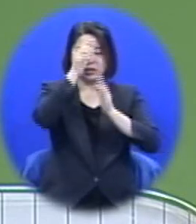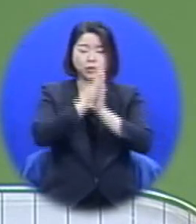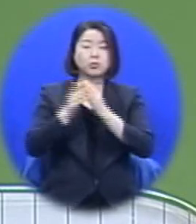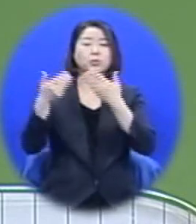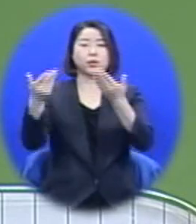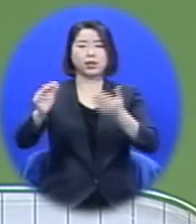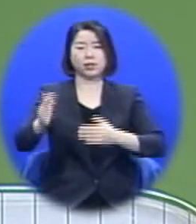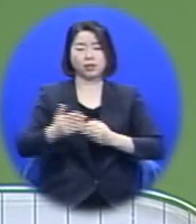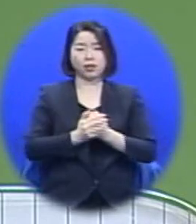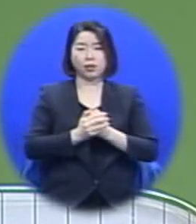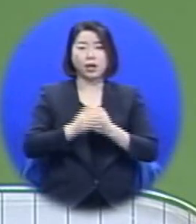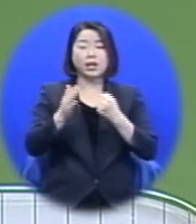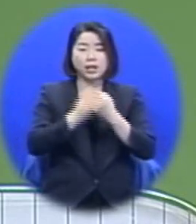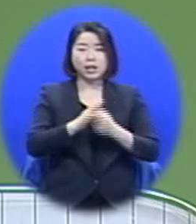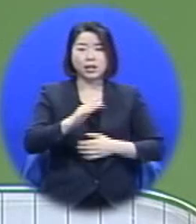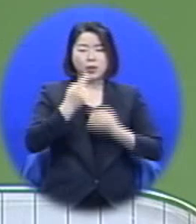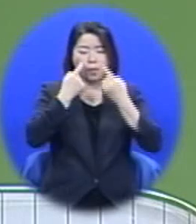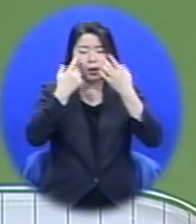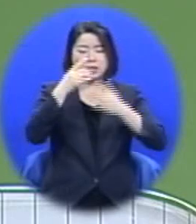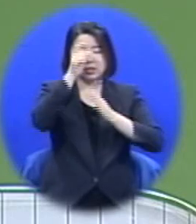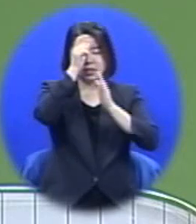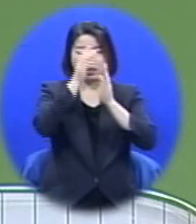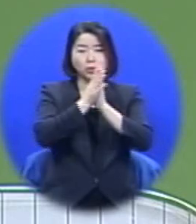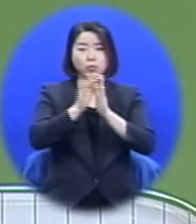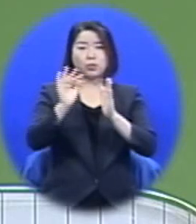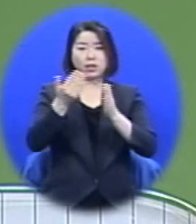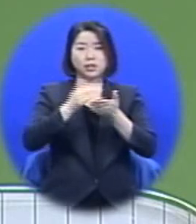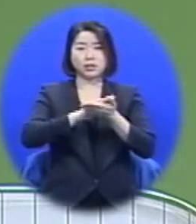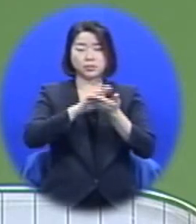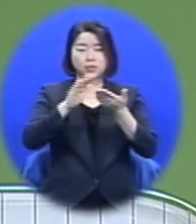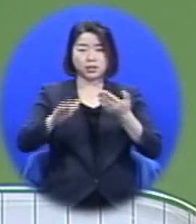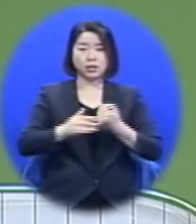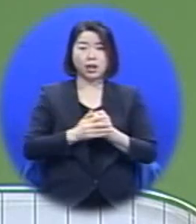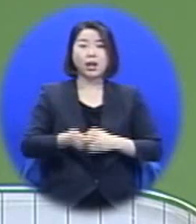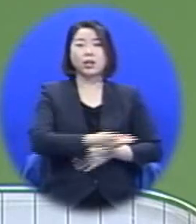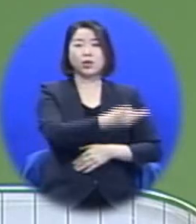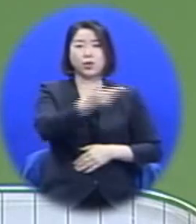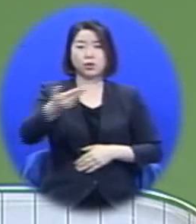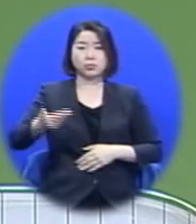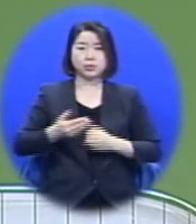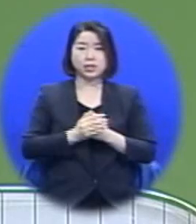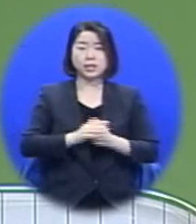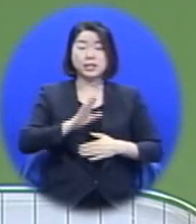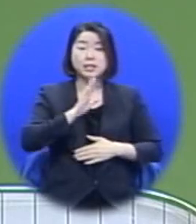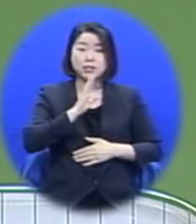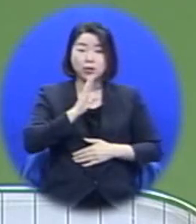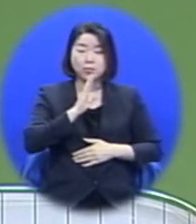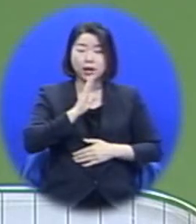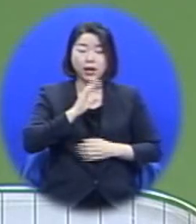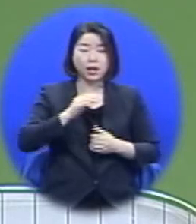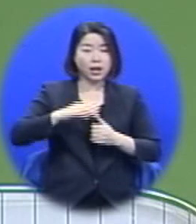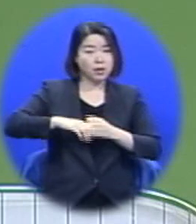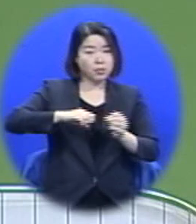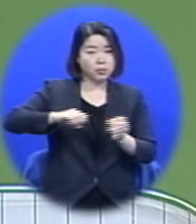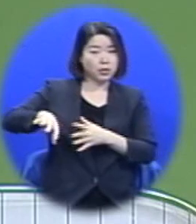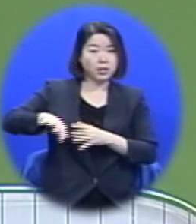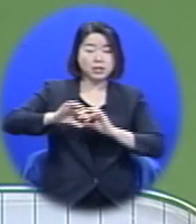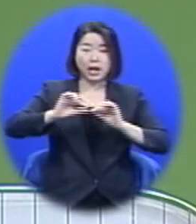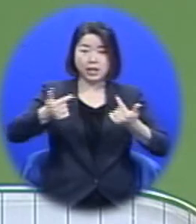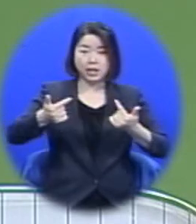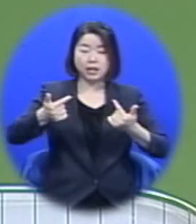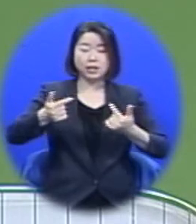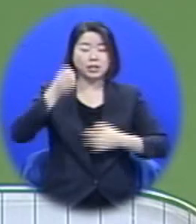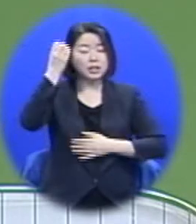그래야 정확한 기도 있는 거예요 여러분이 정말 놓치지 말아야 할 것은